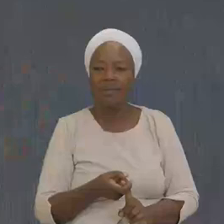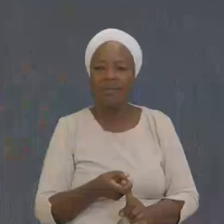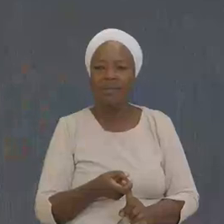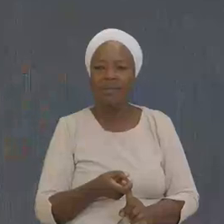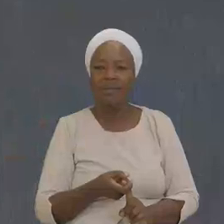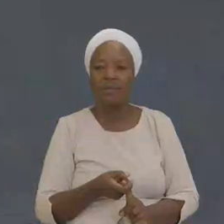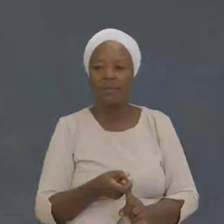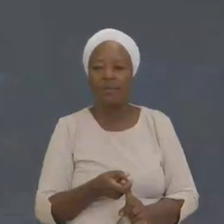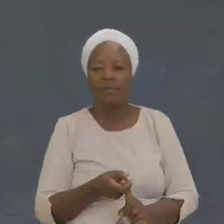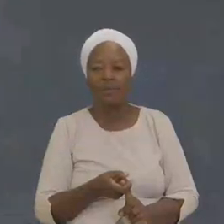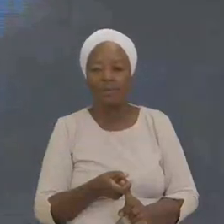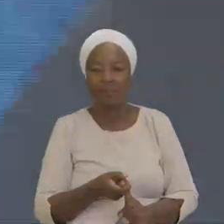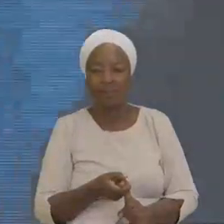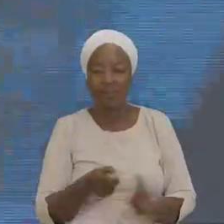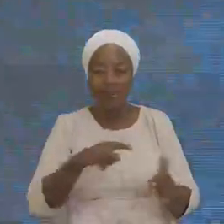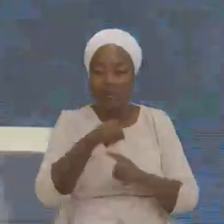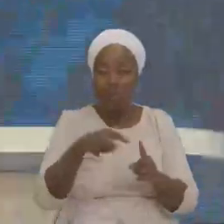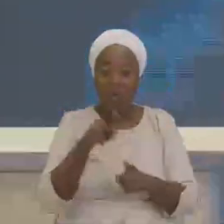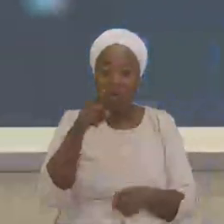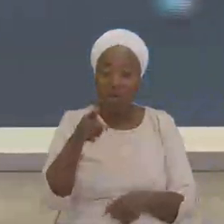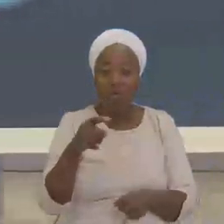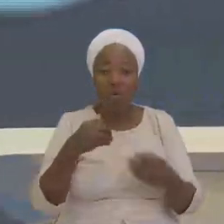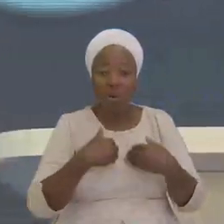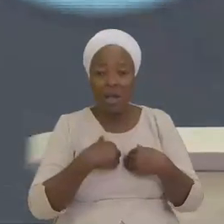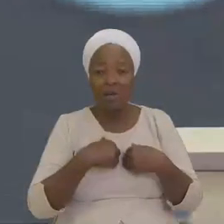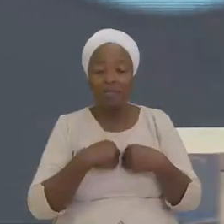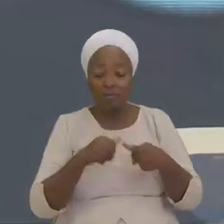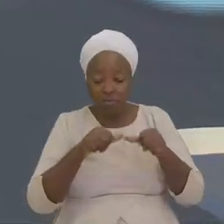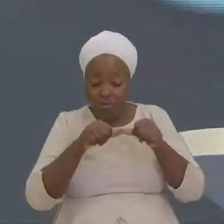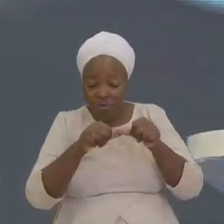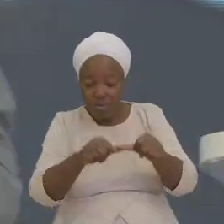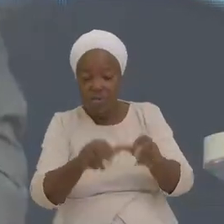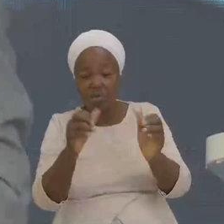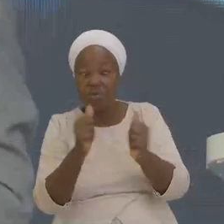copine, homme et femme,